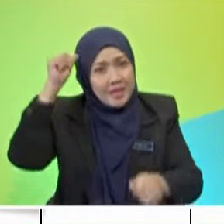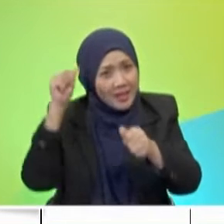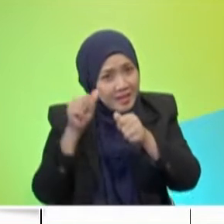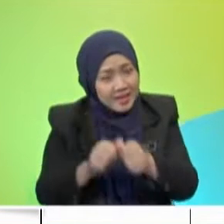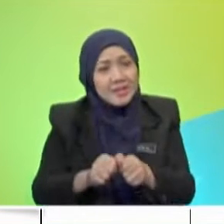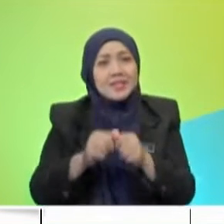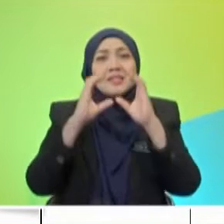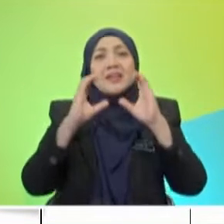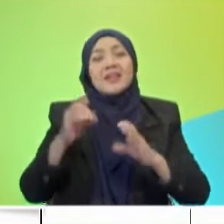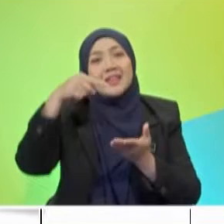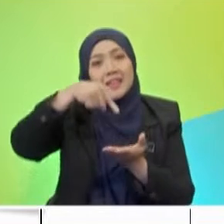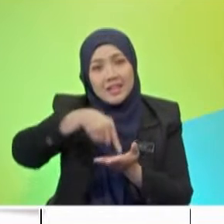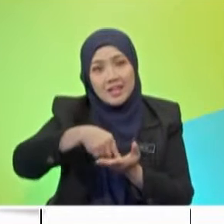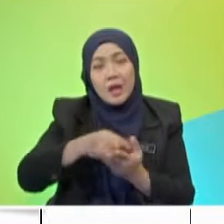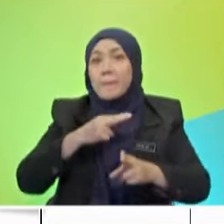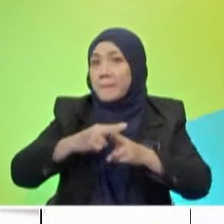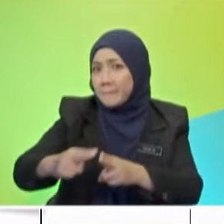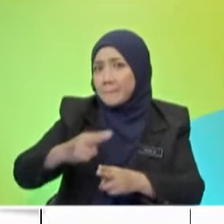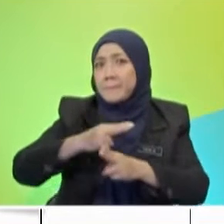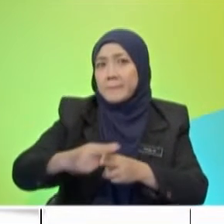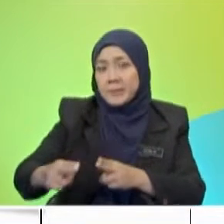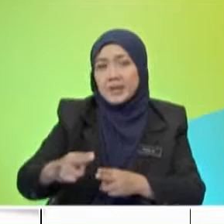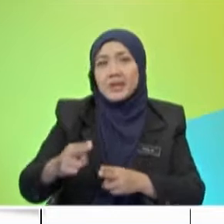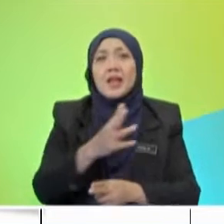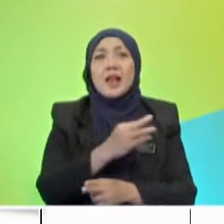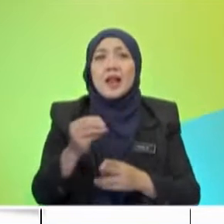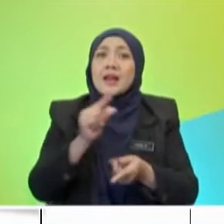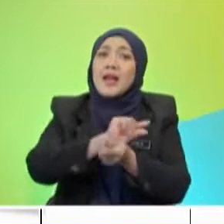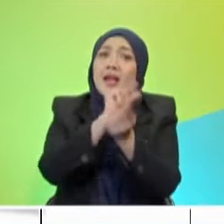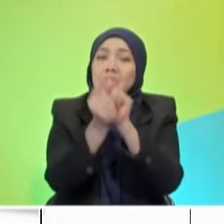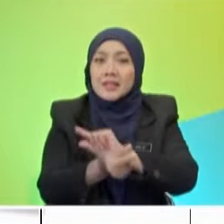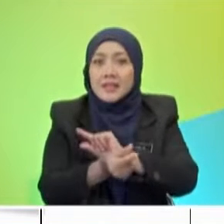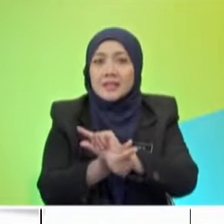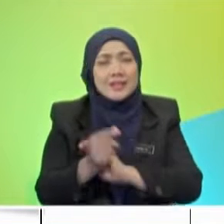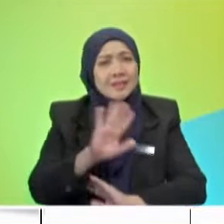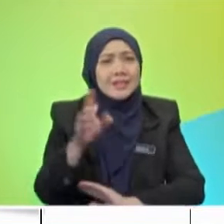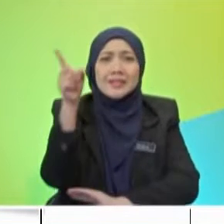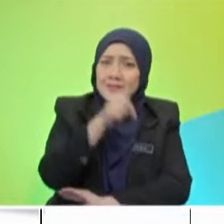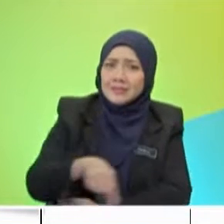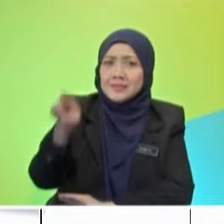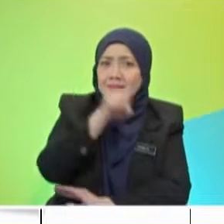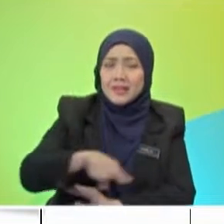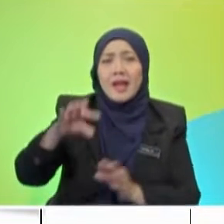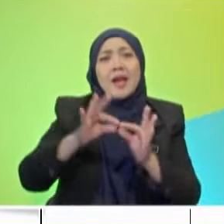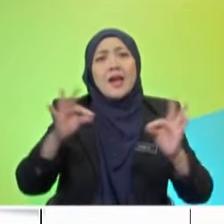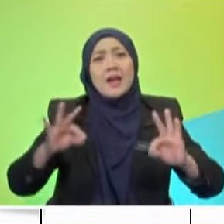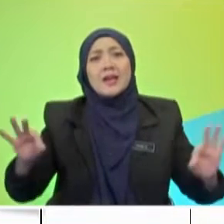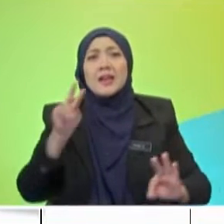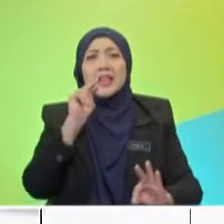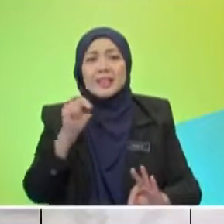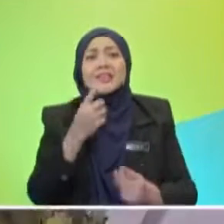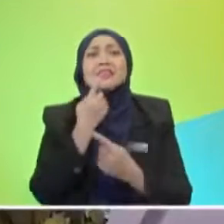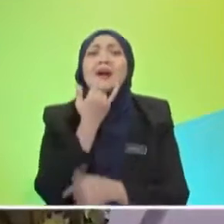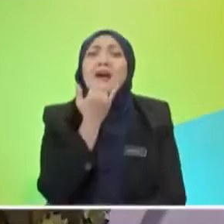cara ini. Potong lalu ganti, jangan pusing ayat jadi salah